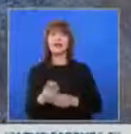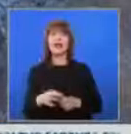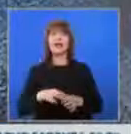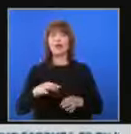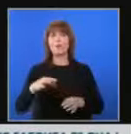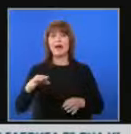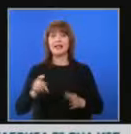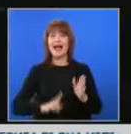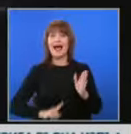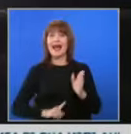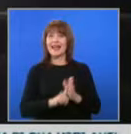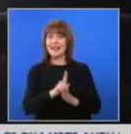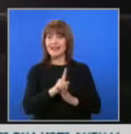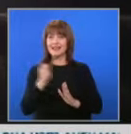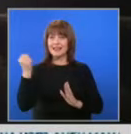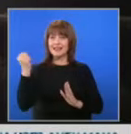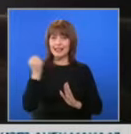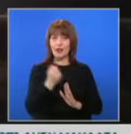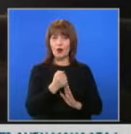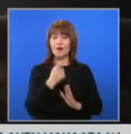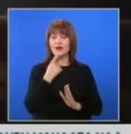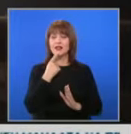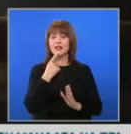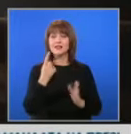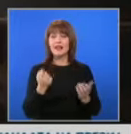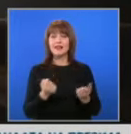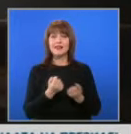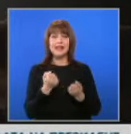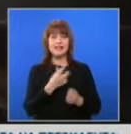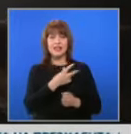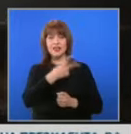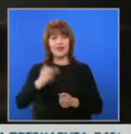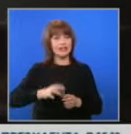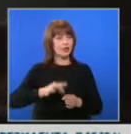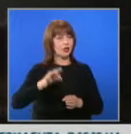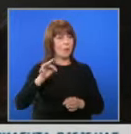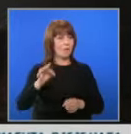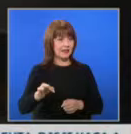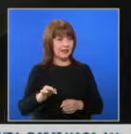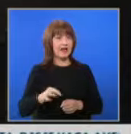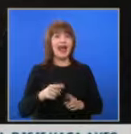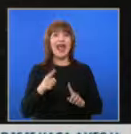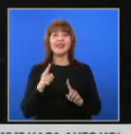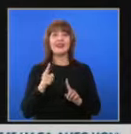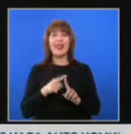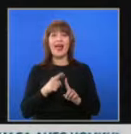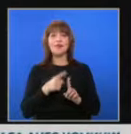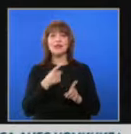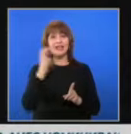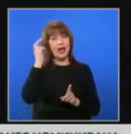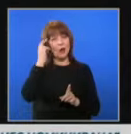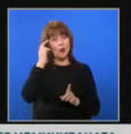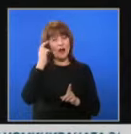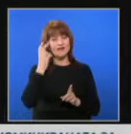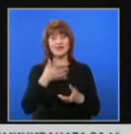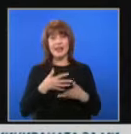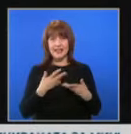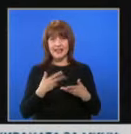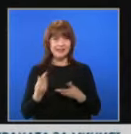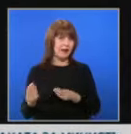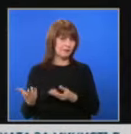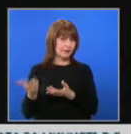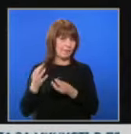Ракетите, с които Украина атакува, са с максимален обсег на действие 200 км. Таурус, за които Киев настоява Запада да й